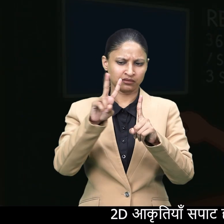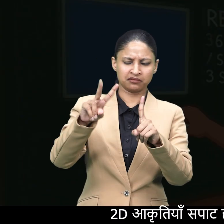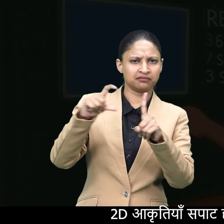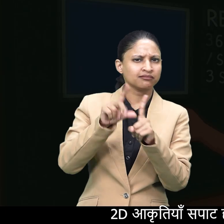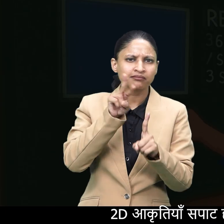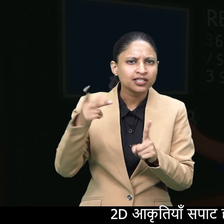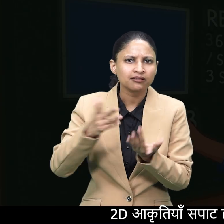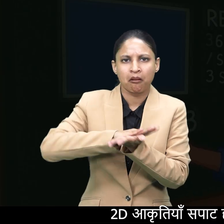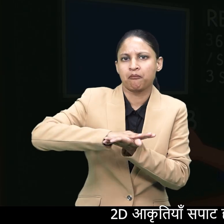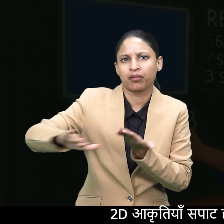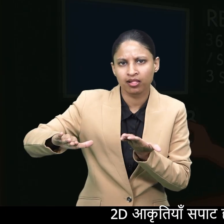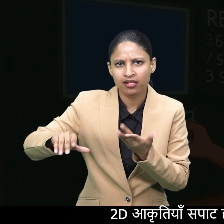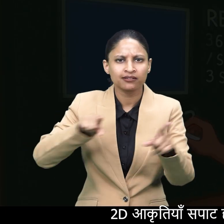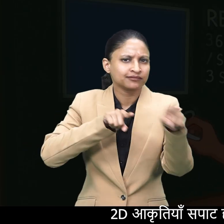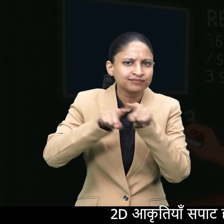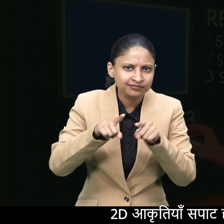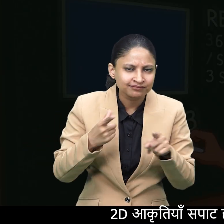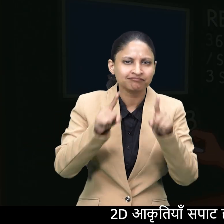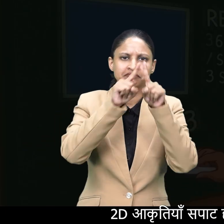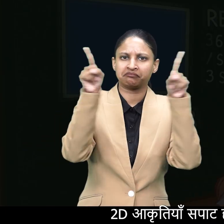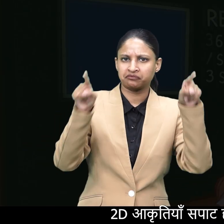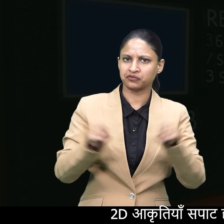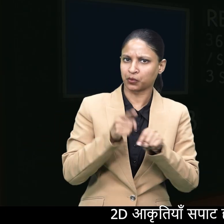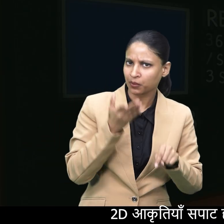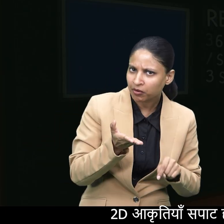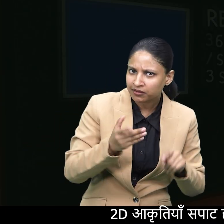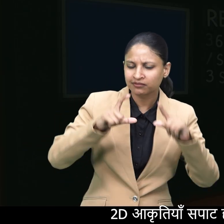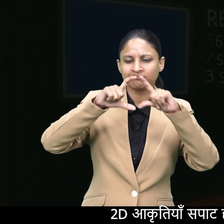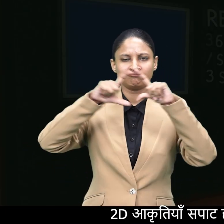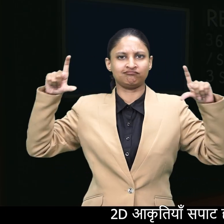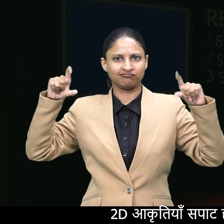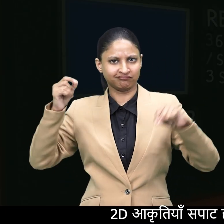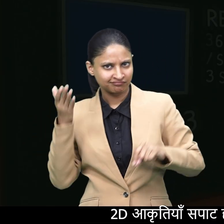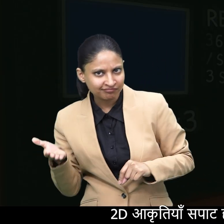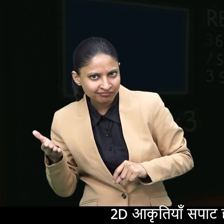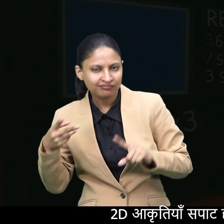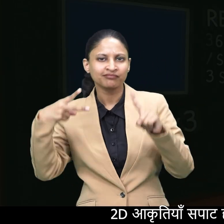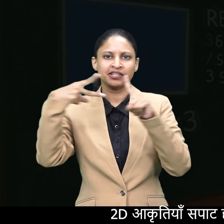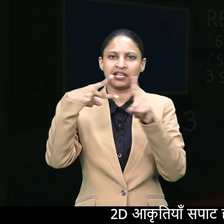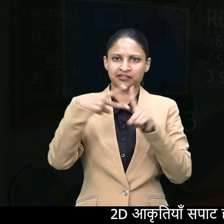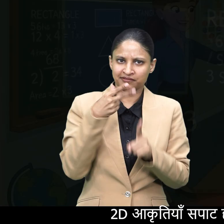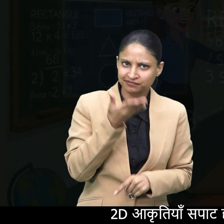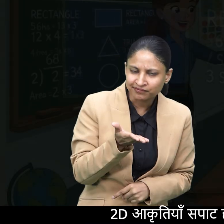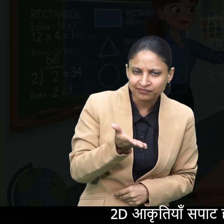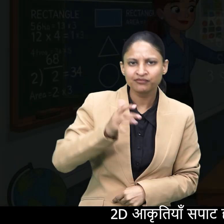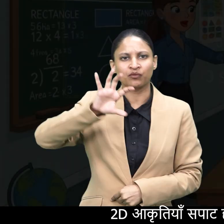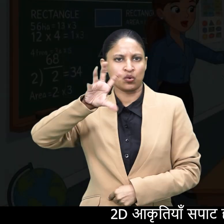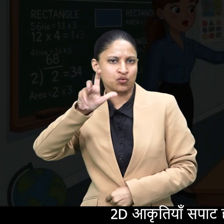टू डी आकृतियां सपाट होती है, जैसे वर्ग, आयत, त्रिभुज और वृत्त।